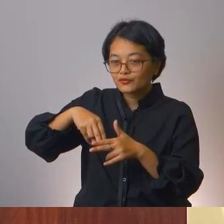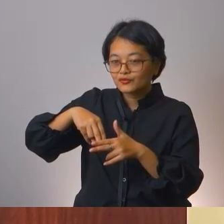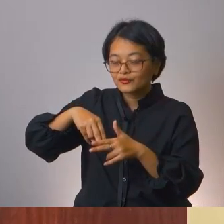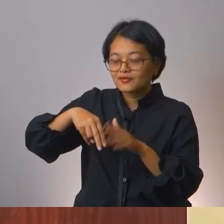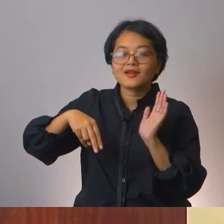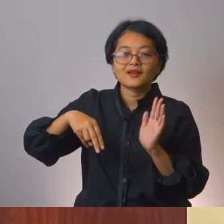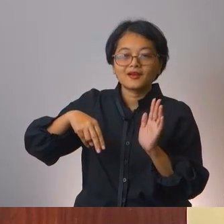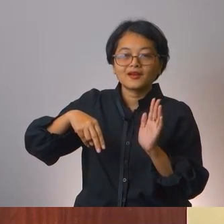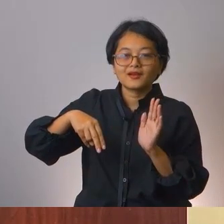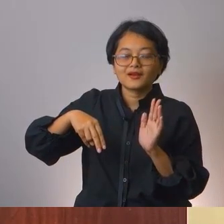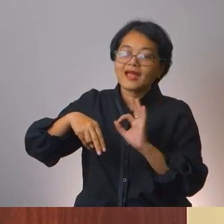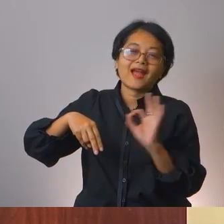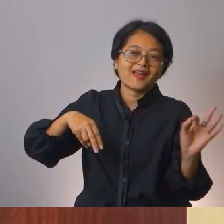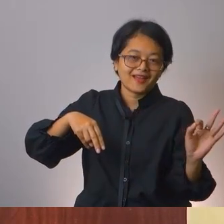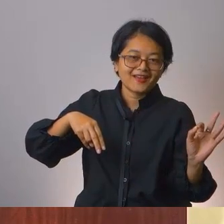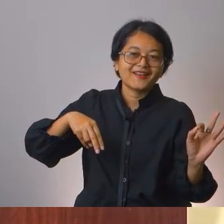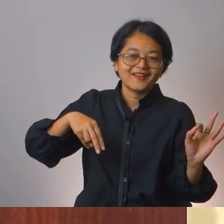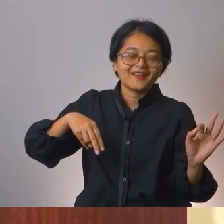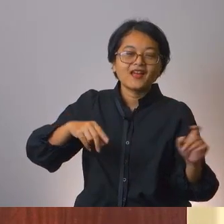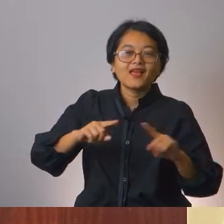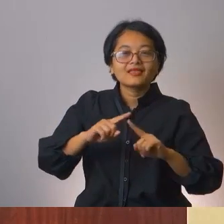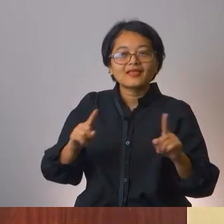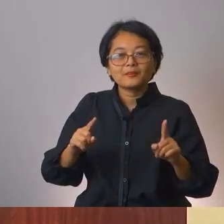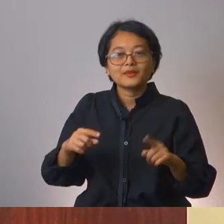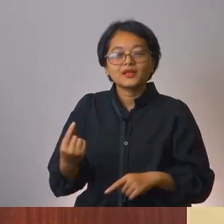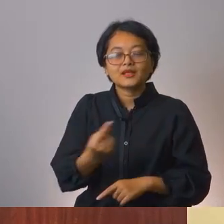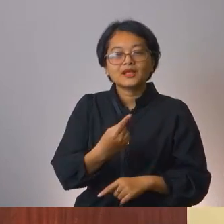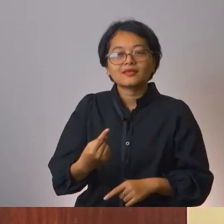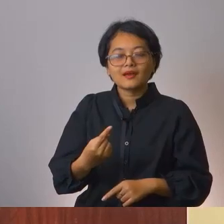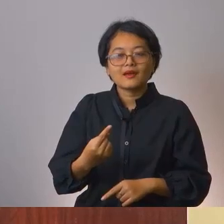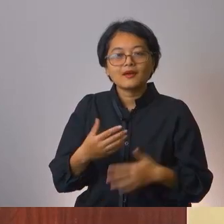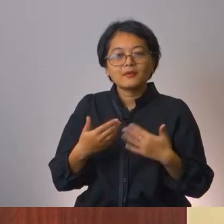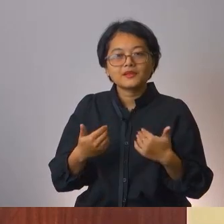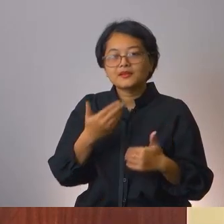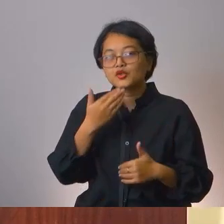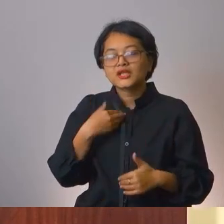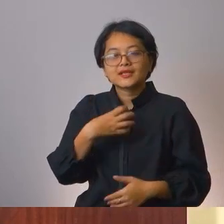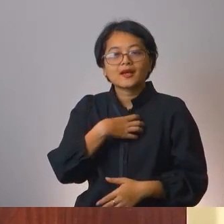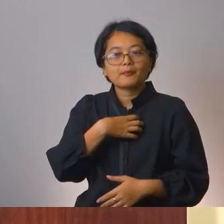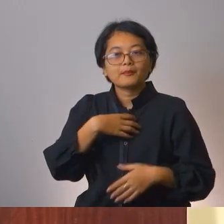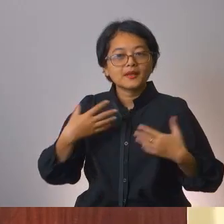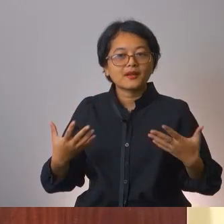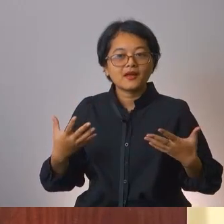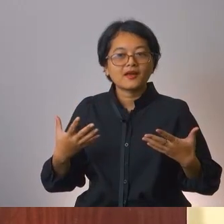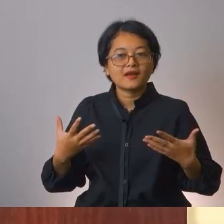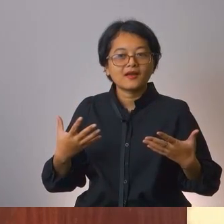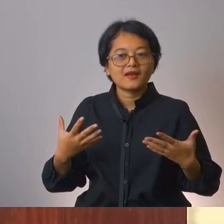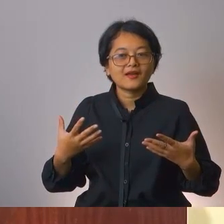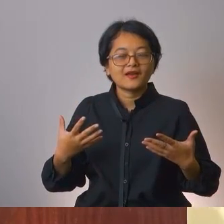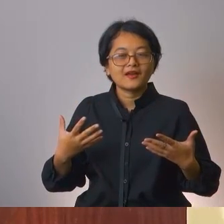Lalu bagaimana sikap kita dalam menghadapi pembasuhan kaki ini yang dikehendaki oleh